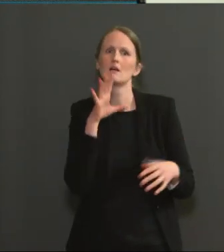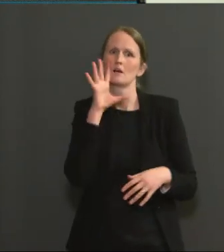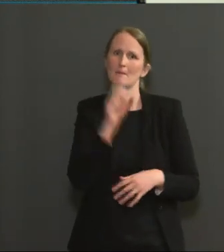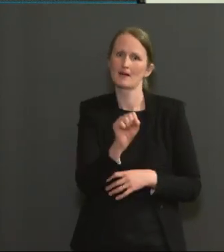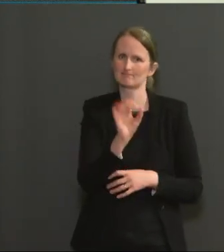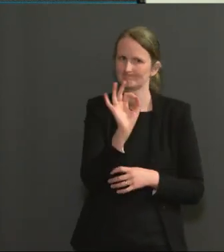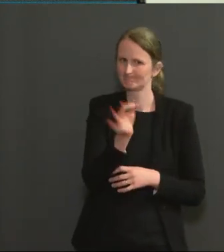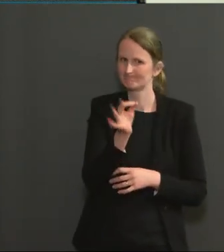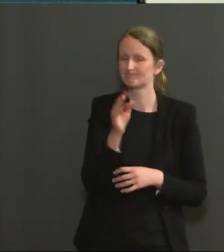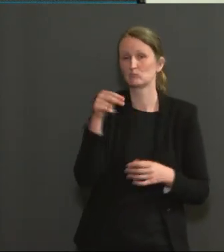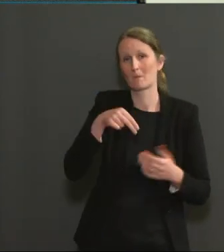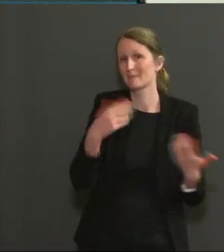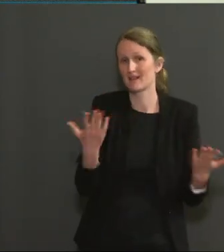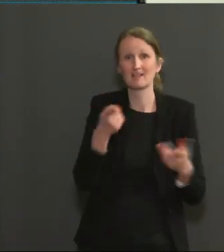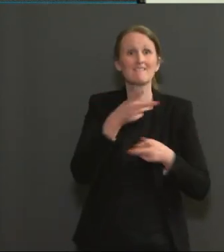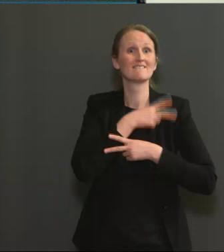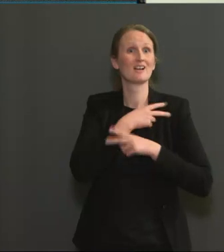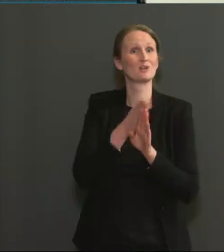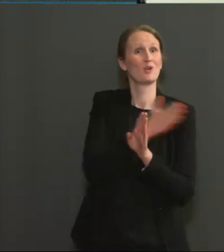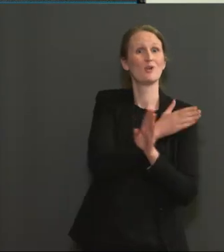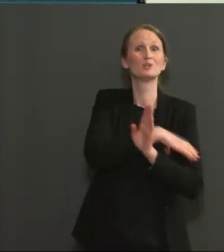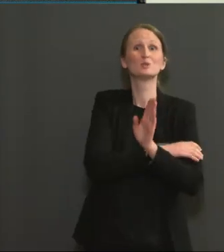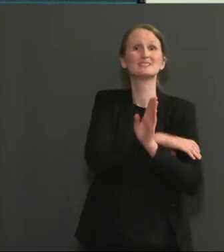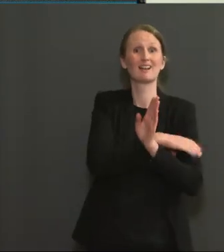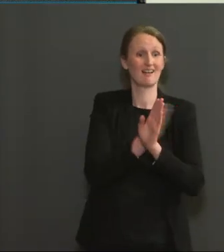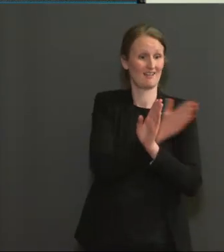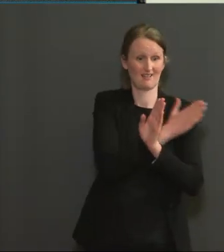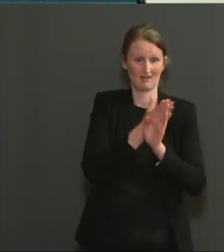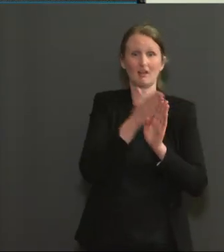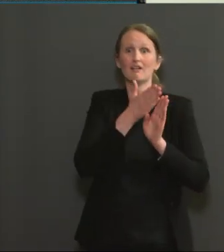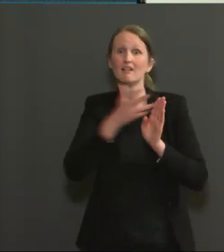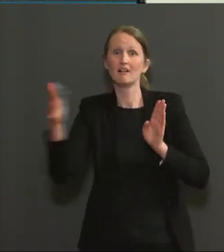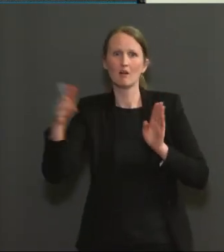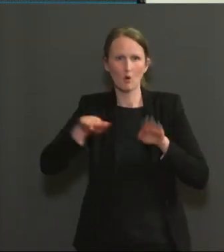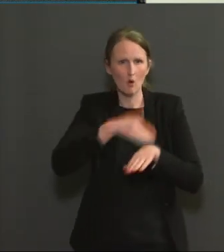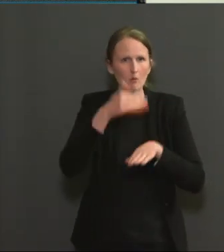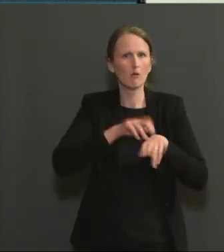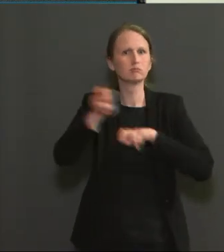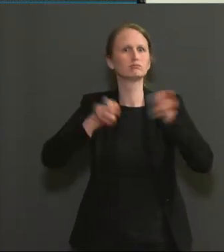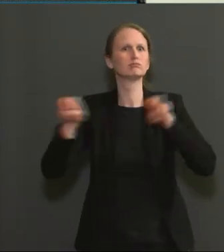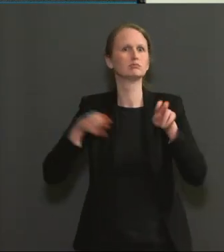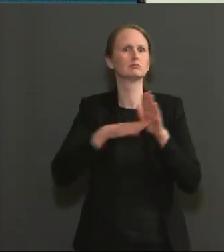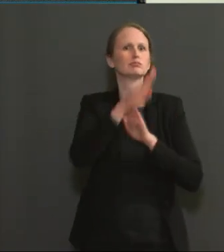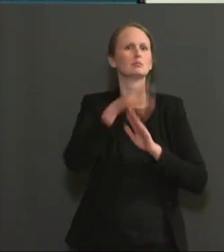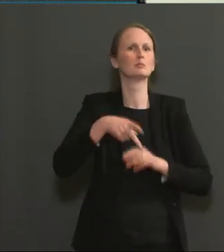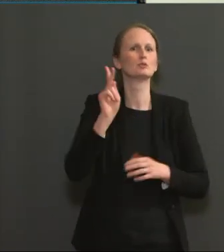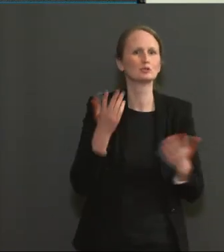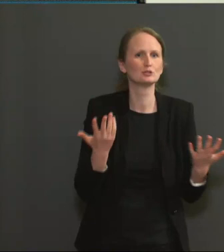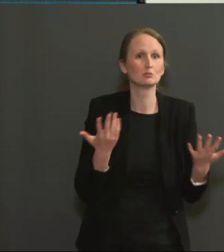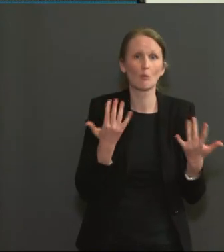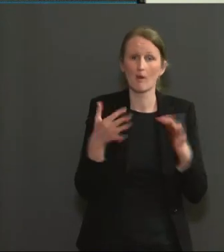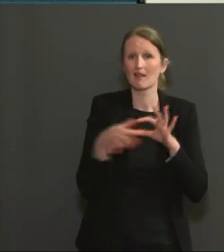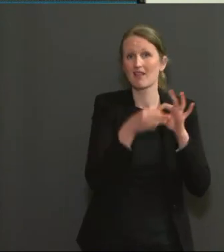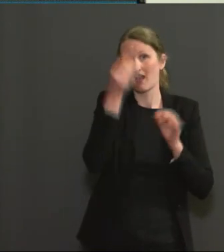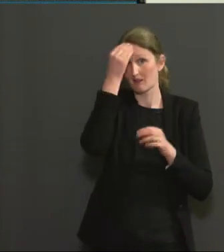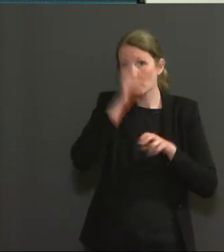on a une mobilité qui est accrue en partie bien sûr à cause de l'école et ça on ne peut rien y changer c'est inévitable mais